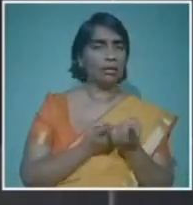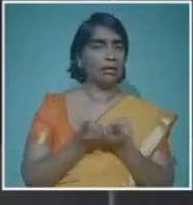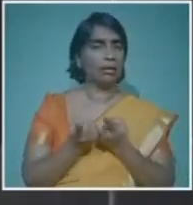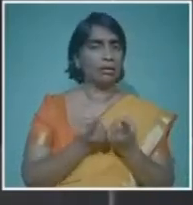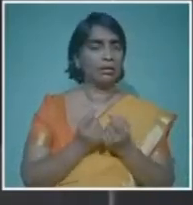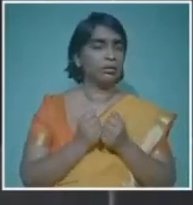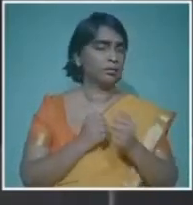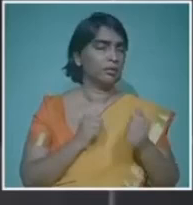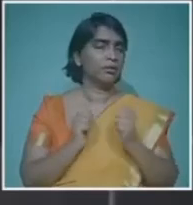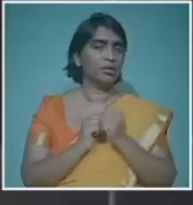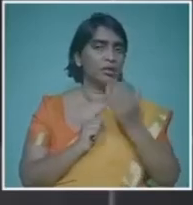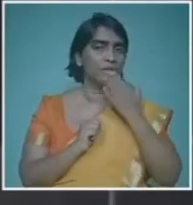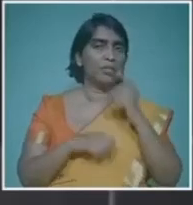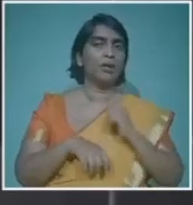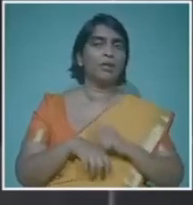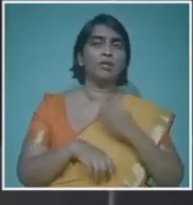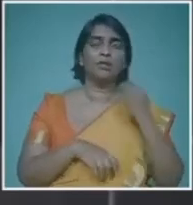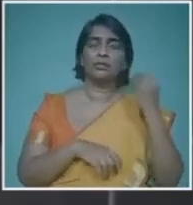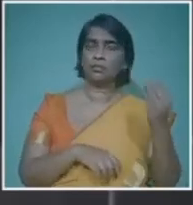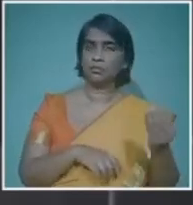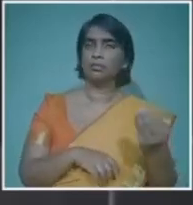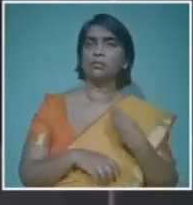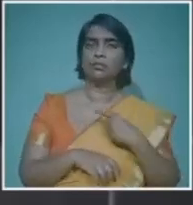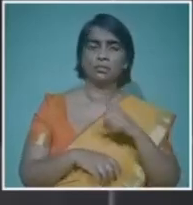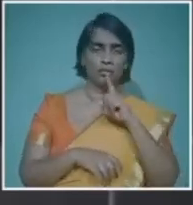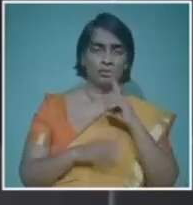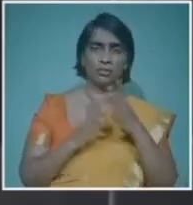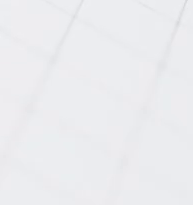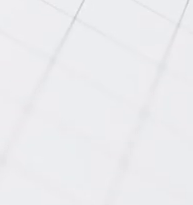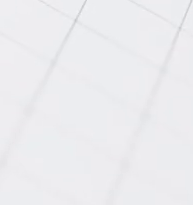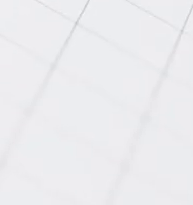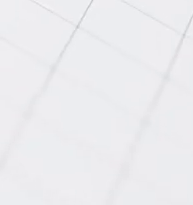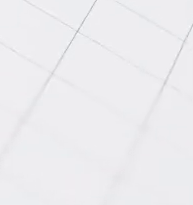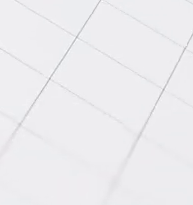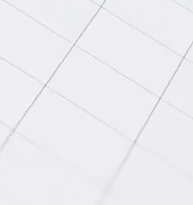තරගකාරීව ක්‍රියාත්මක වෙන්න ඉඩ දෙන්න කියන එක තමයි අපි මෙතන ඉල්ලන්නේ බොහොම ස්තුතියි